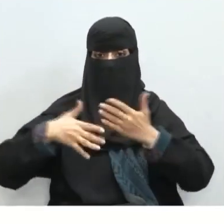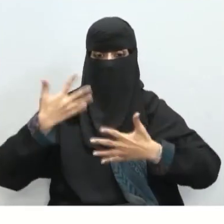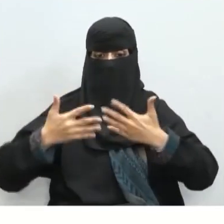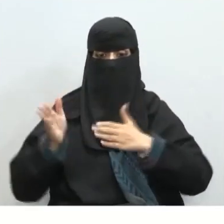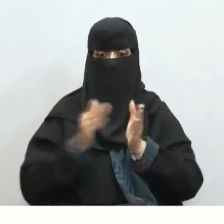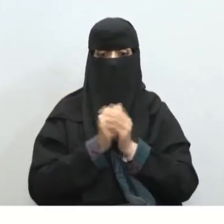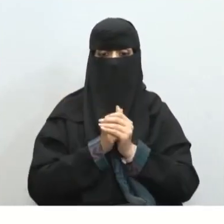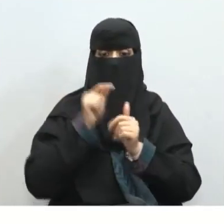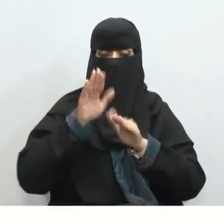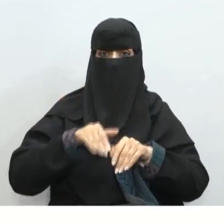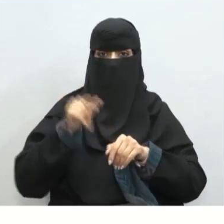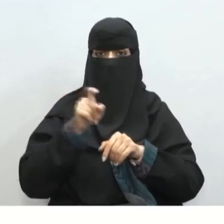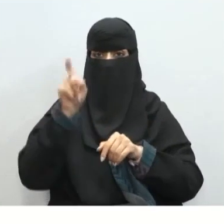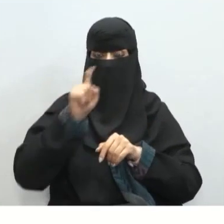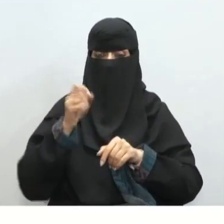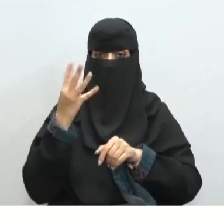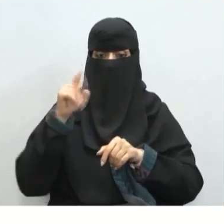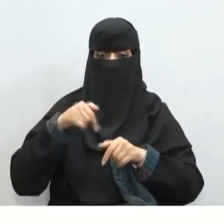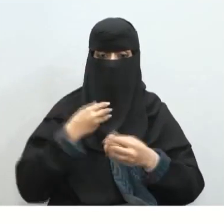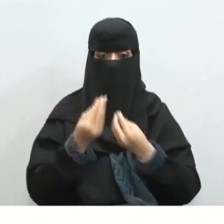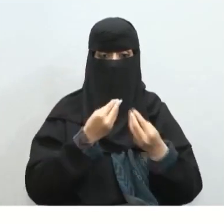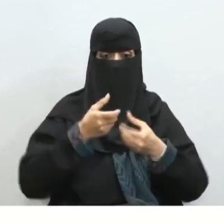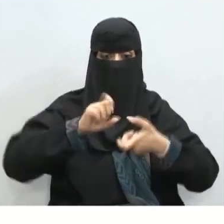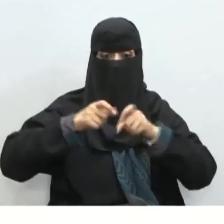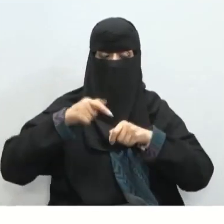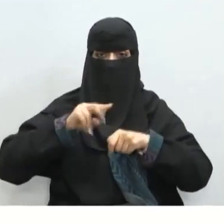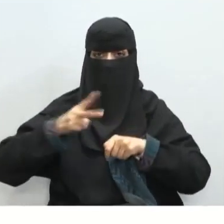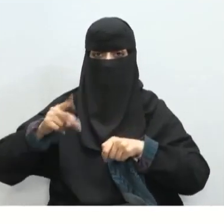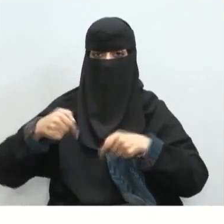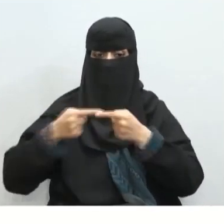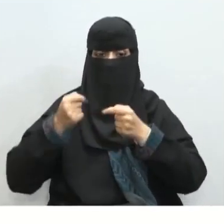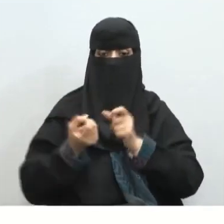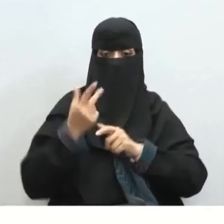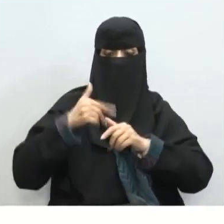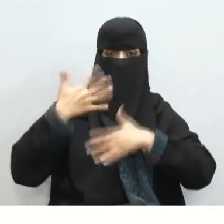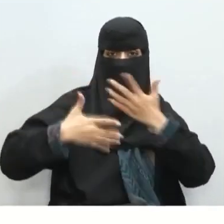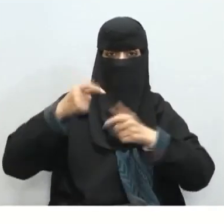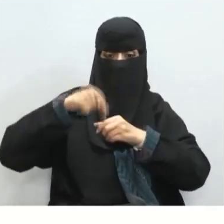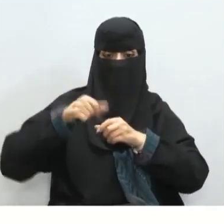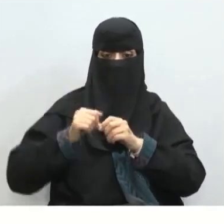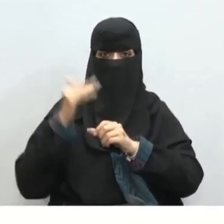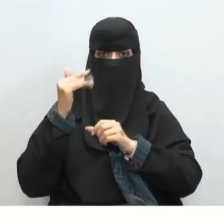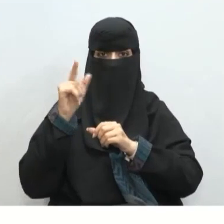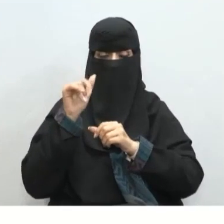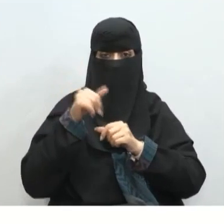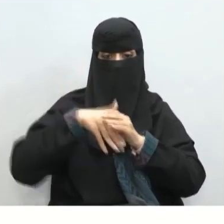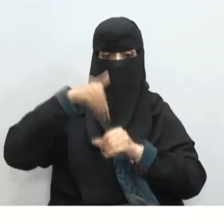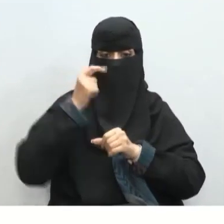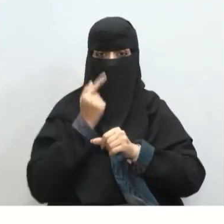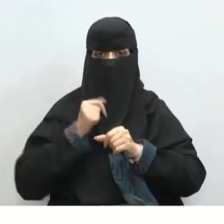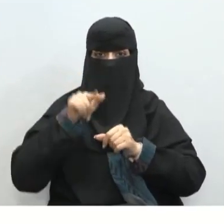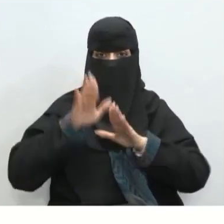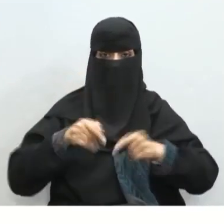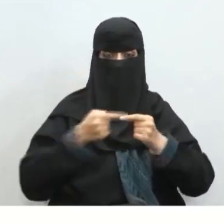بالطاقه وفي السؤال الرابع تسمى التفاعلات الكيميائيه المتنوعه التي تنتج الطاقه في الخليه بالمخلوقات الحيه